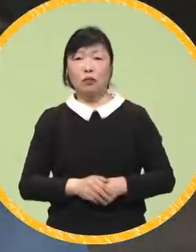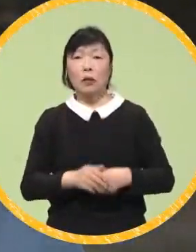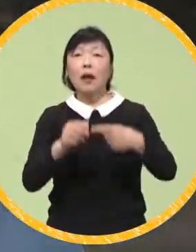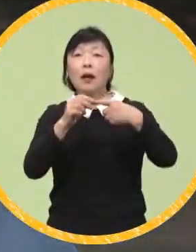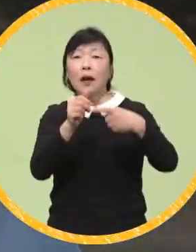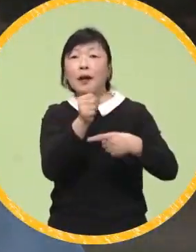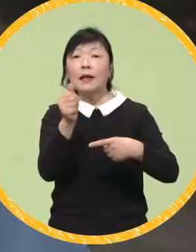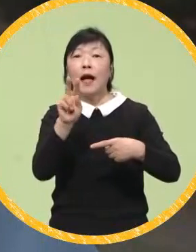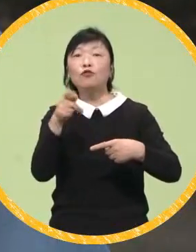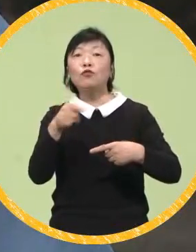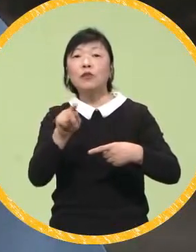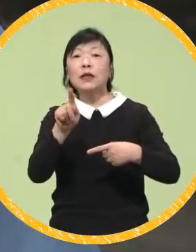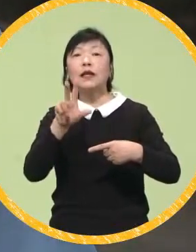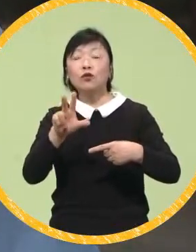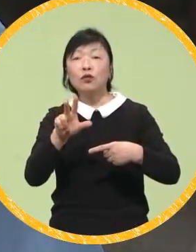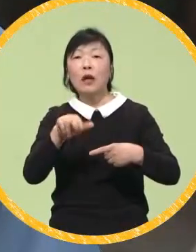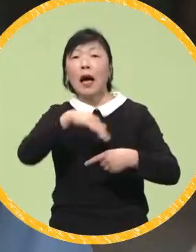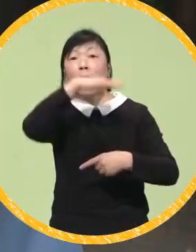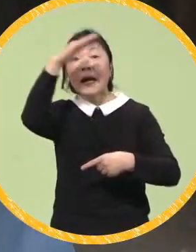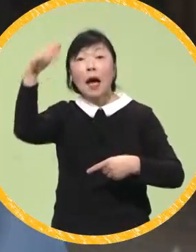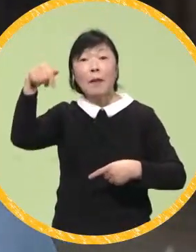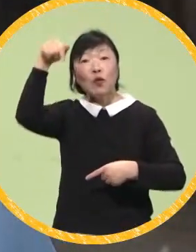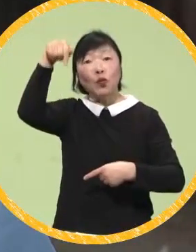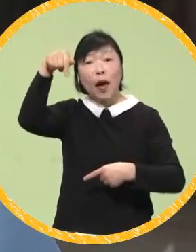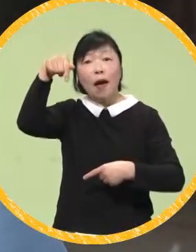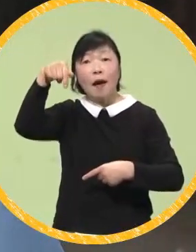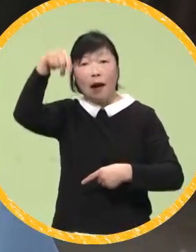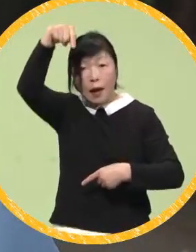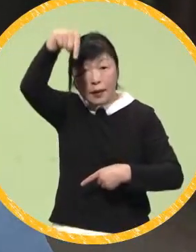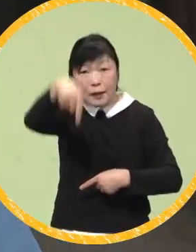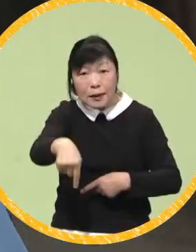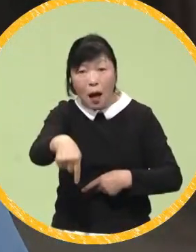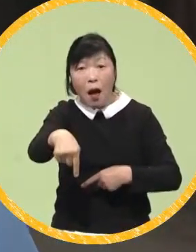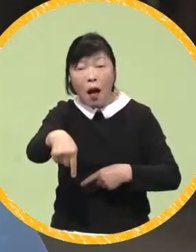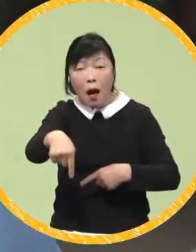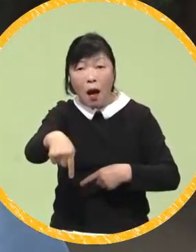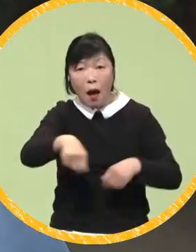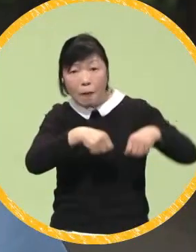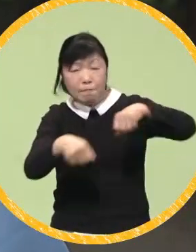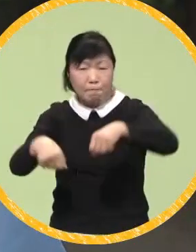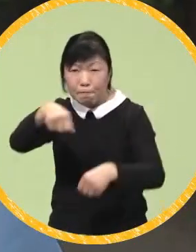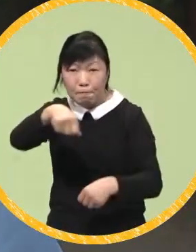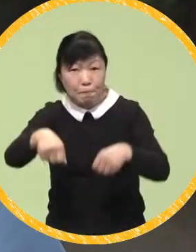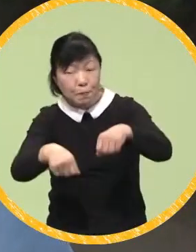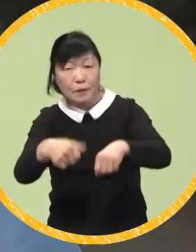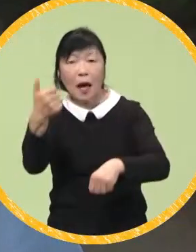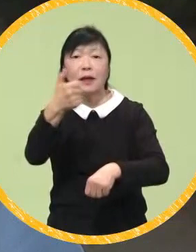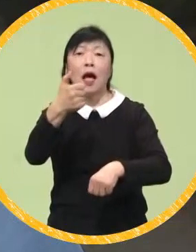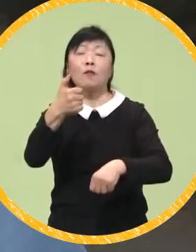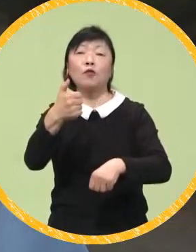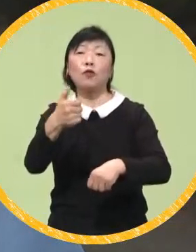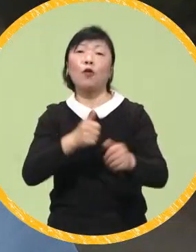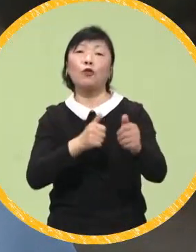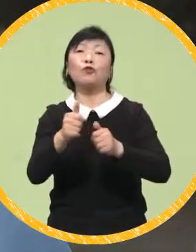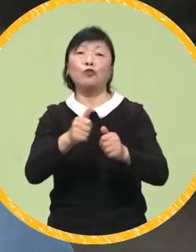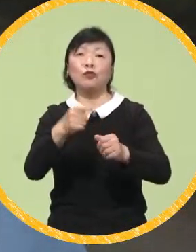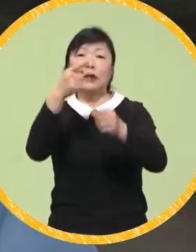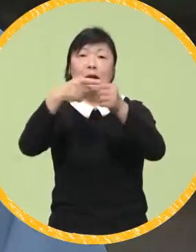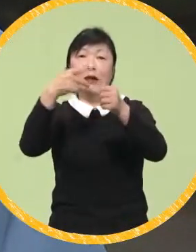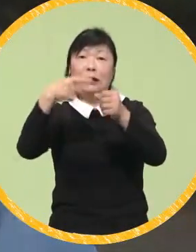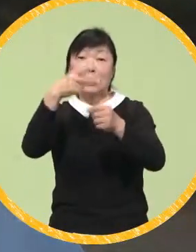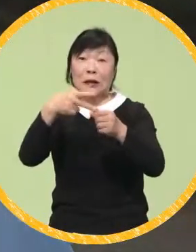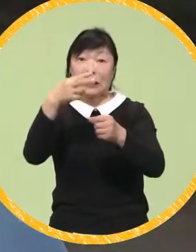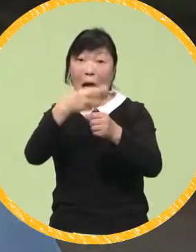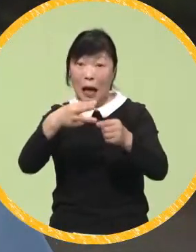ダウンヒルって呼ばれる8山の山頂から麓までのタイムを競って準用争う競技とずっと下って